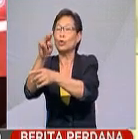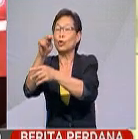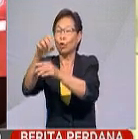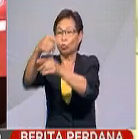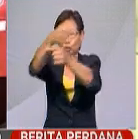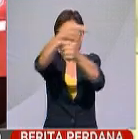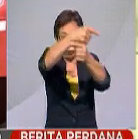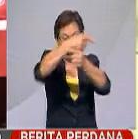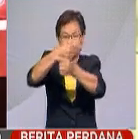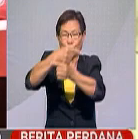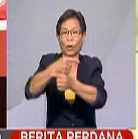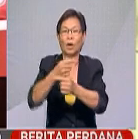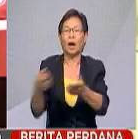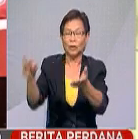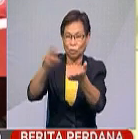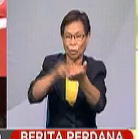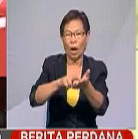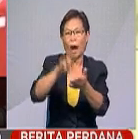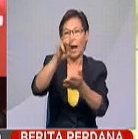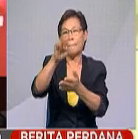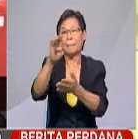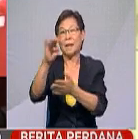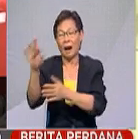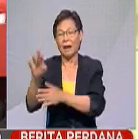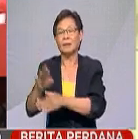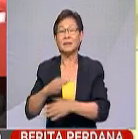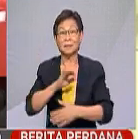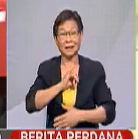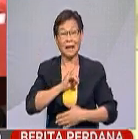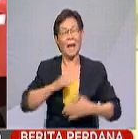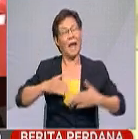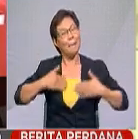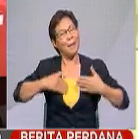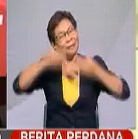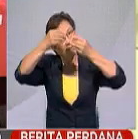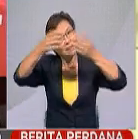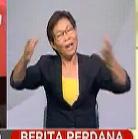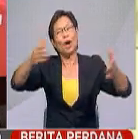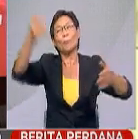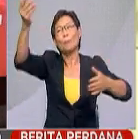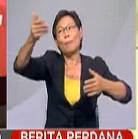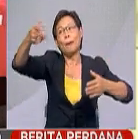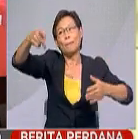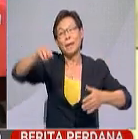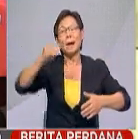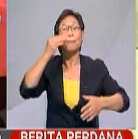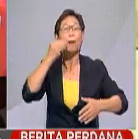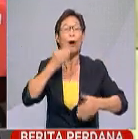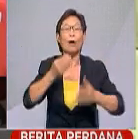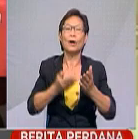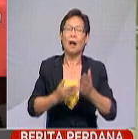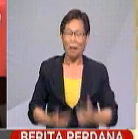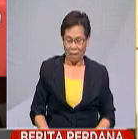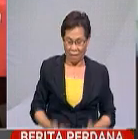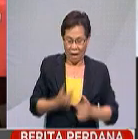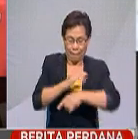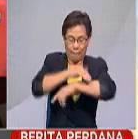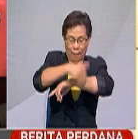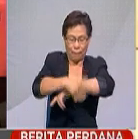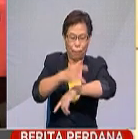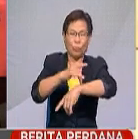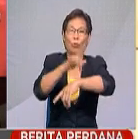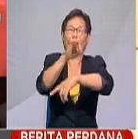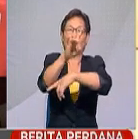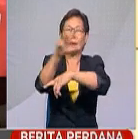menerusi Malaysia Book of Record. Suka juga untuk saya ingatkan bahawa ucapan Perdana Menteri akan disiarkan secara langsung pada malam ini pada